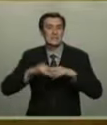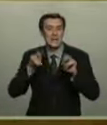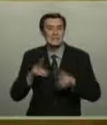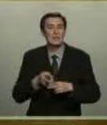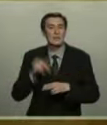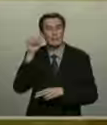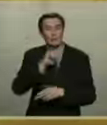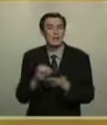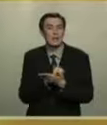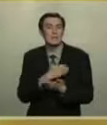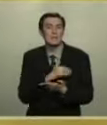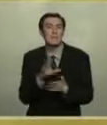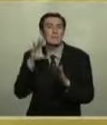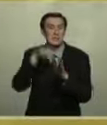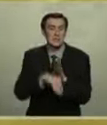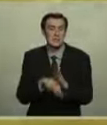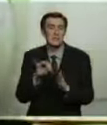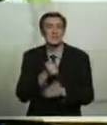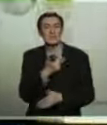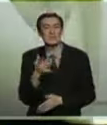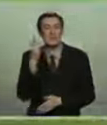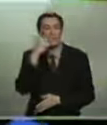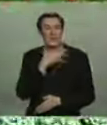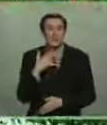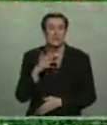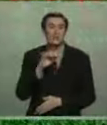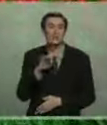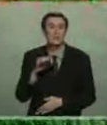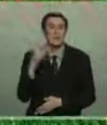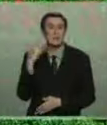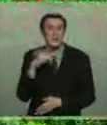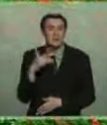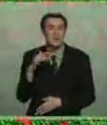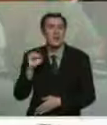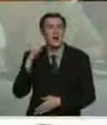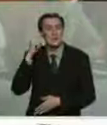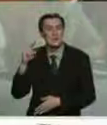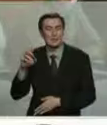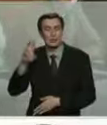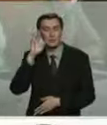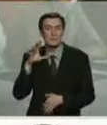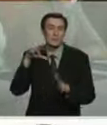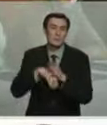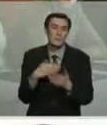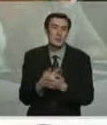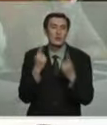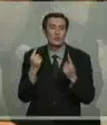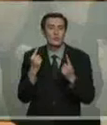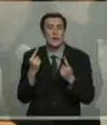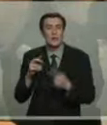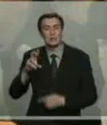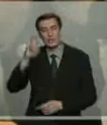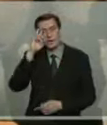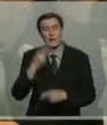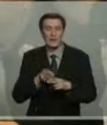этом году к хартии захотели присоединиться еще несколько африканских, латиноамериканских и азиатских стран, среди которых и такая крупная мировая держава,